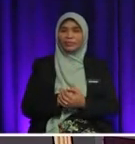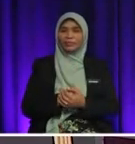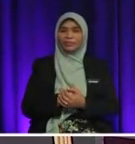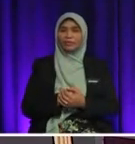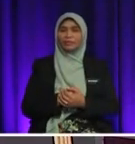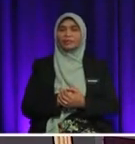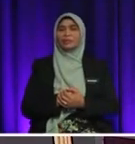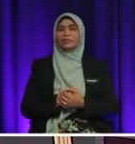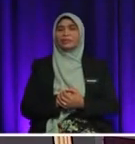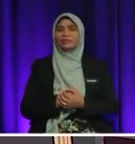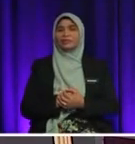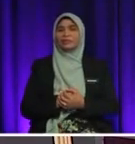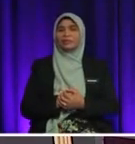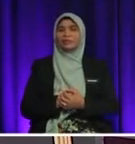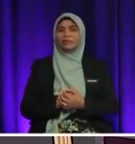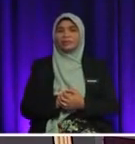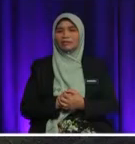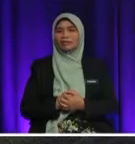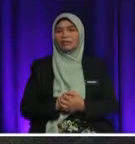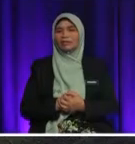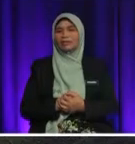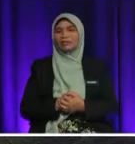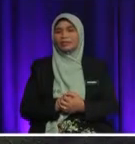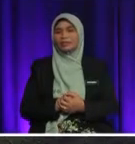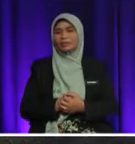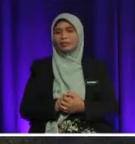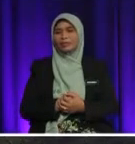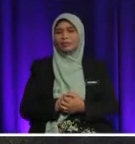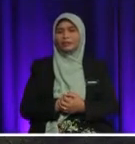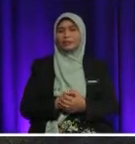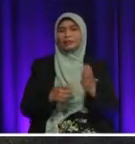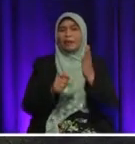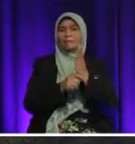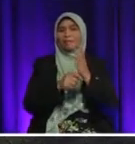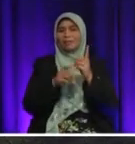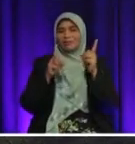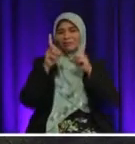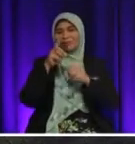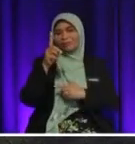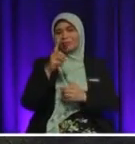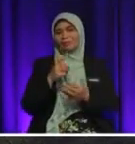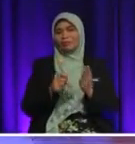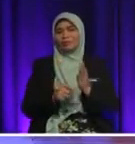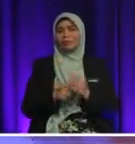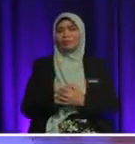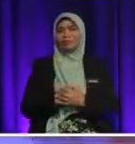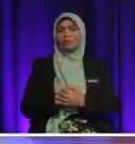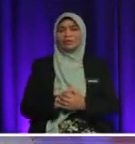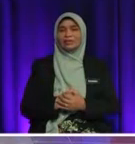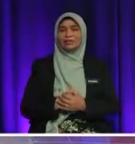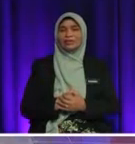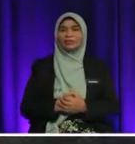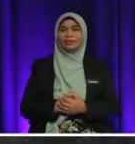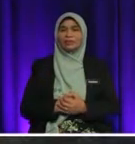betul. Betul. Ada bintang ke cikgu untuk Indra? Kita bagi extra bintang tambahan. Ya. Okey, binaan plot terbahagi kepada